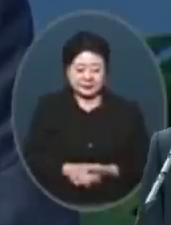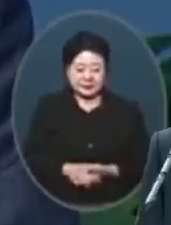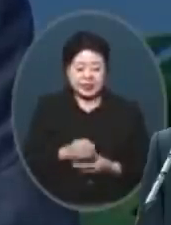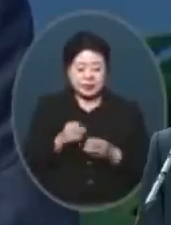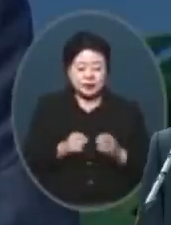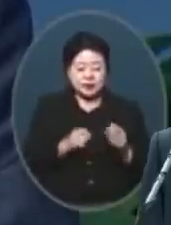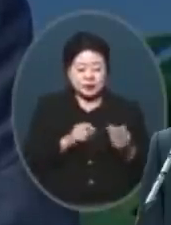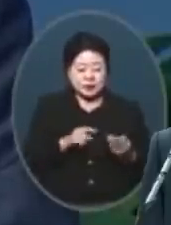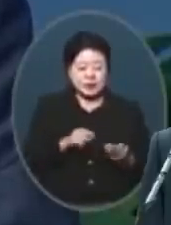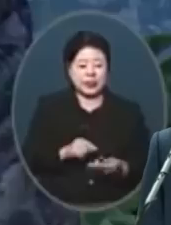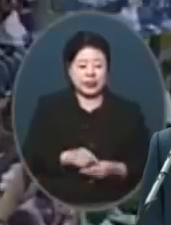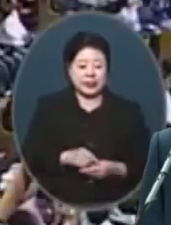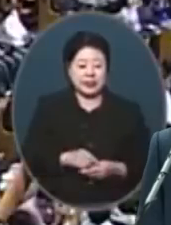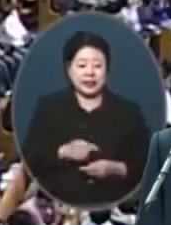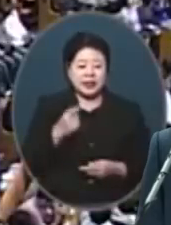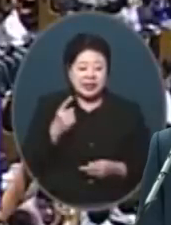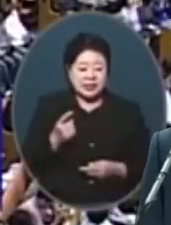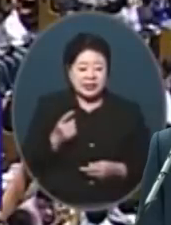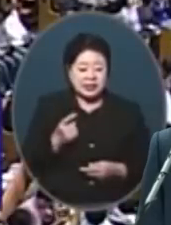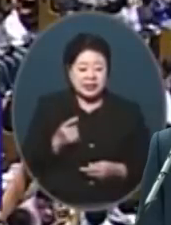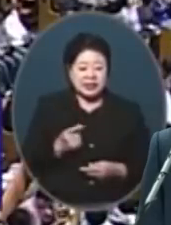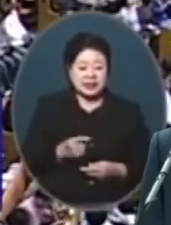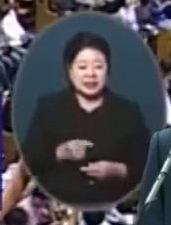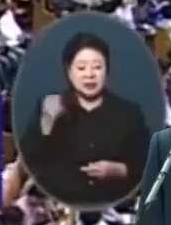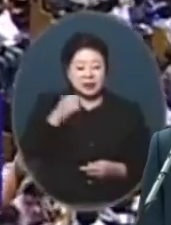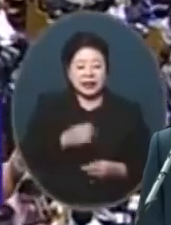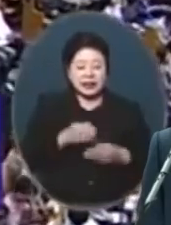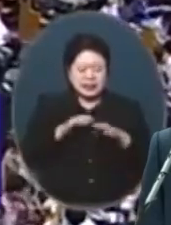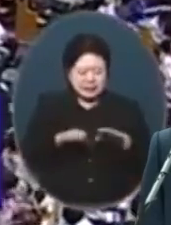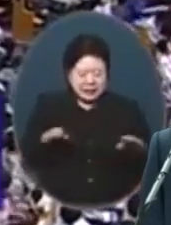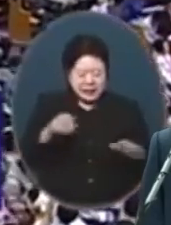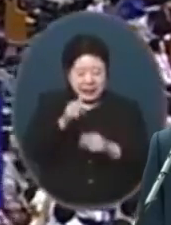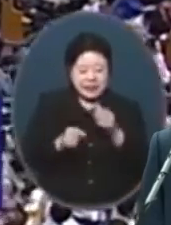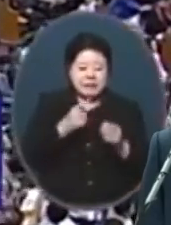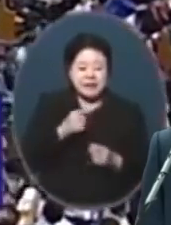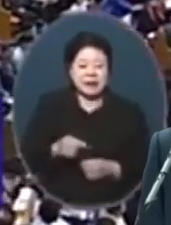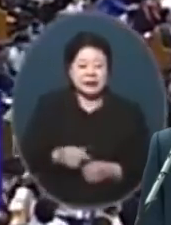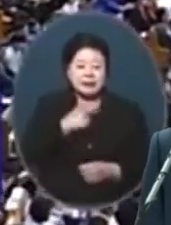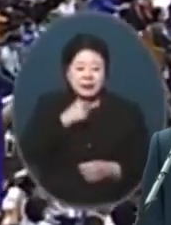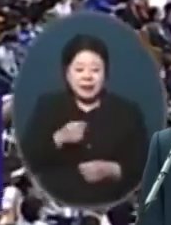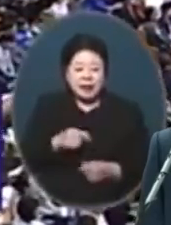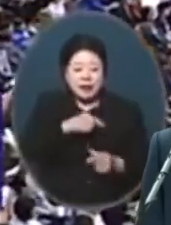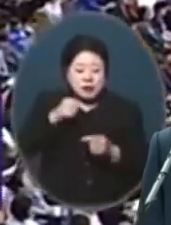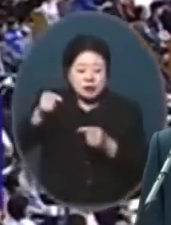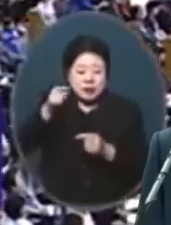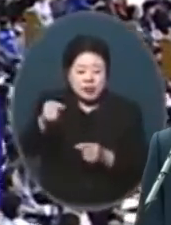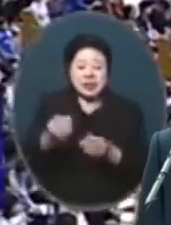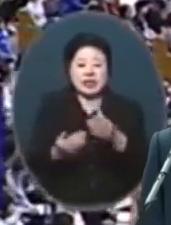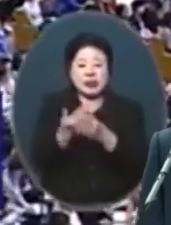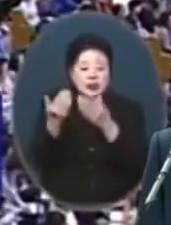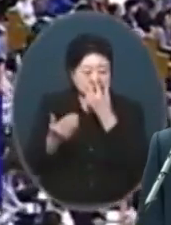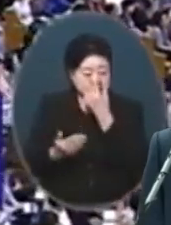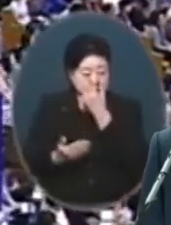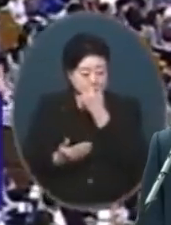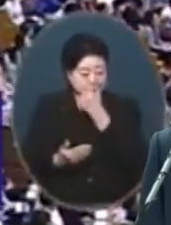시편 62편 1절에 나의 영혼아 잠잠히 하나님만 바라며 나의 구원이 그에게서 나온다는